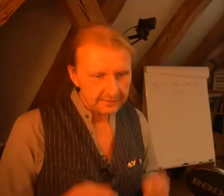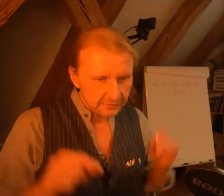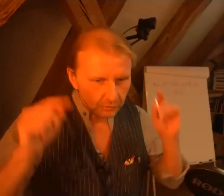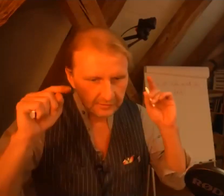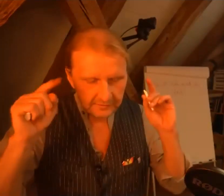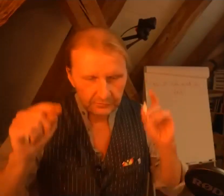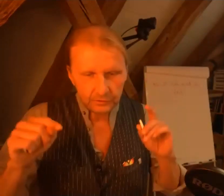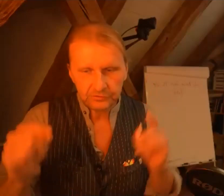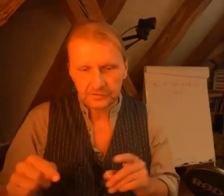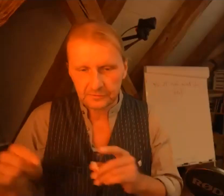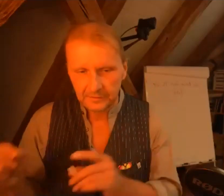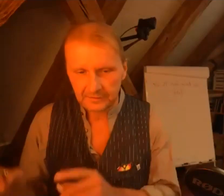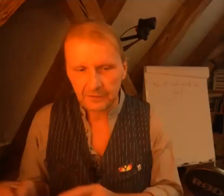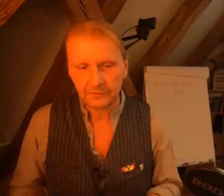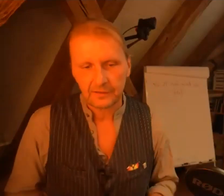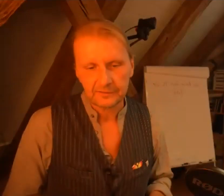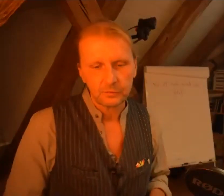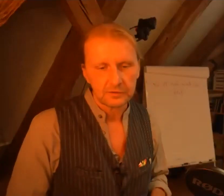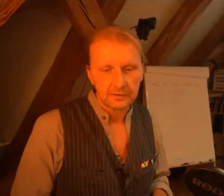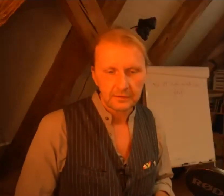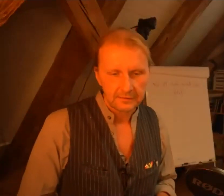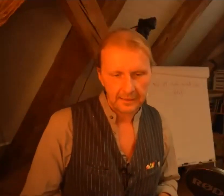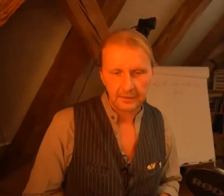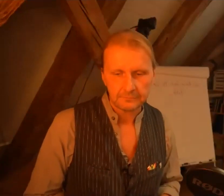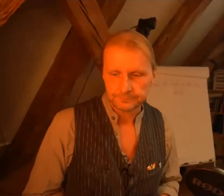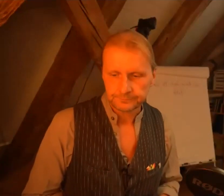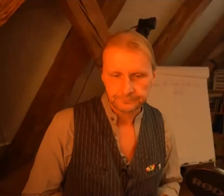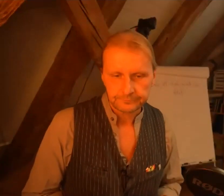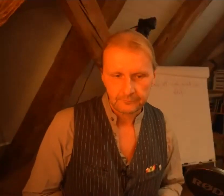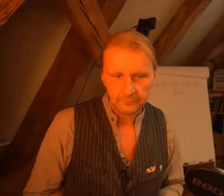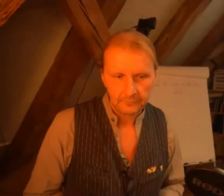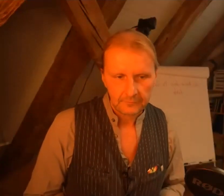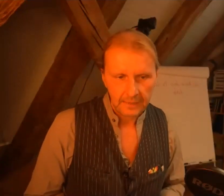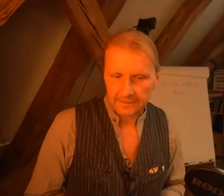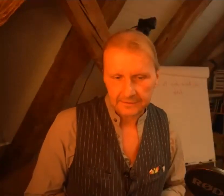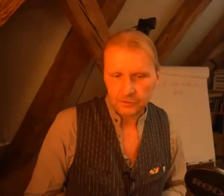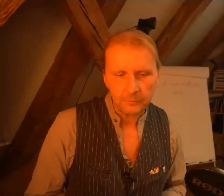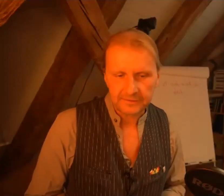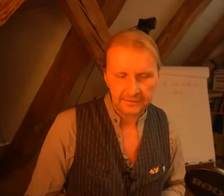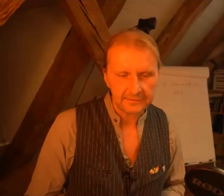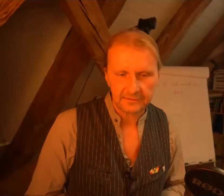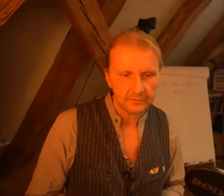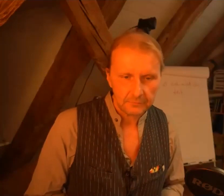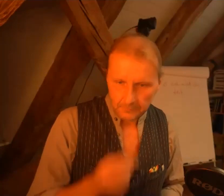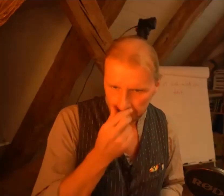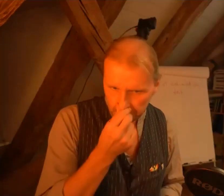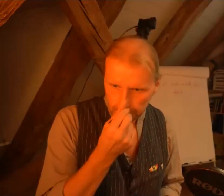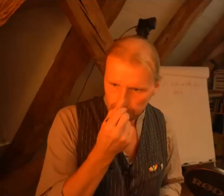naturwissenschaftlichen Hintergrund dieses Virus, dieses PCR-Verfahrens beurteilen. Kann er. Er hat da die Kompetenz